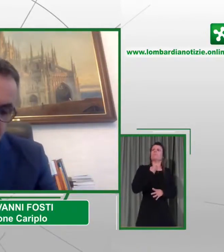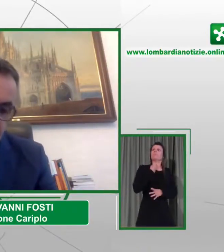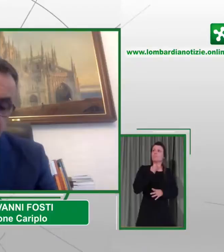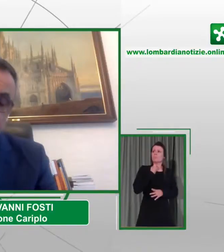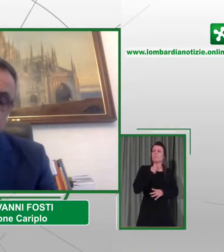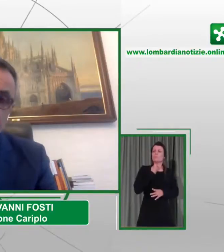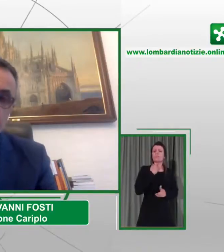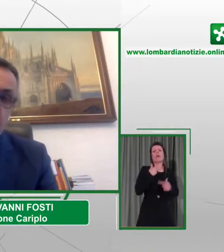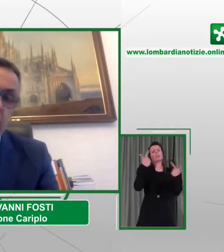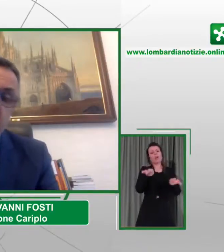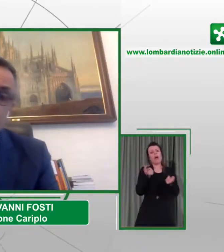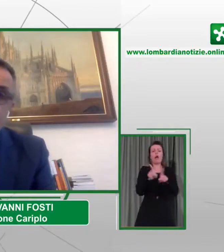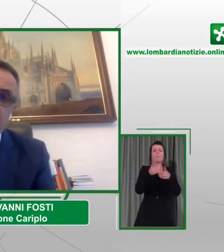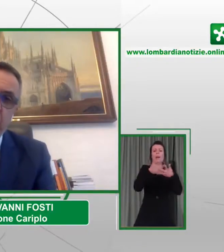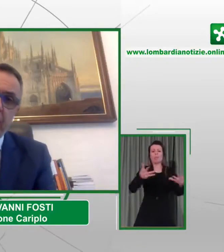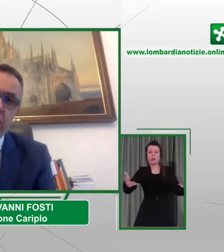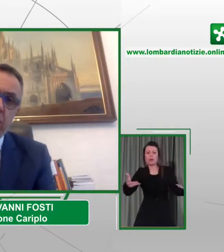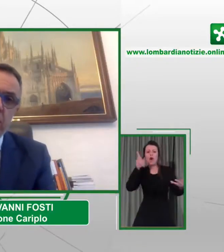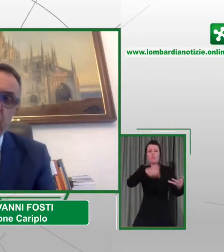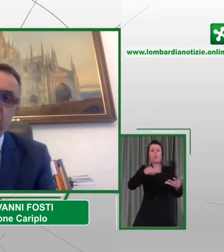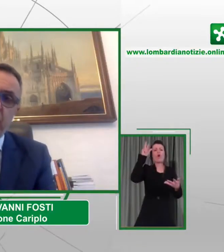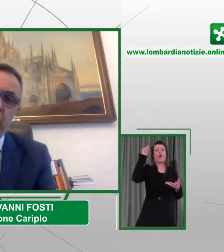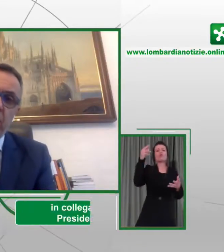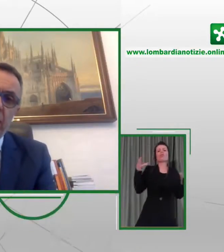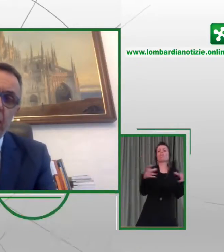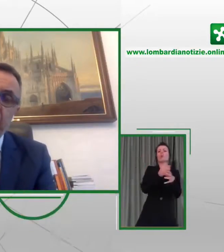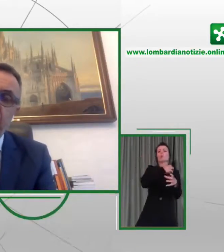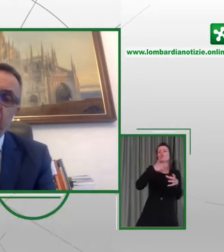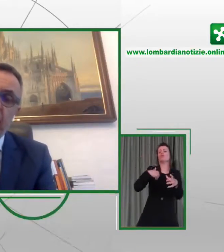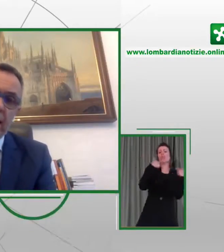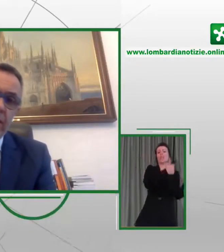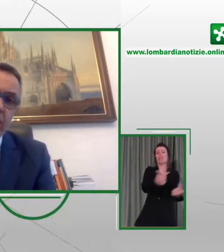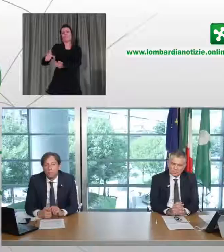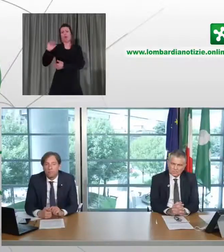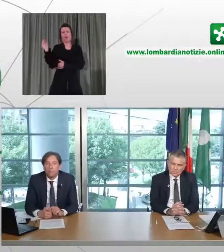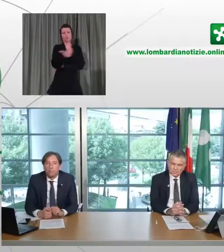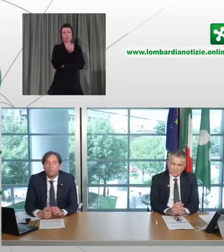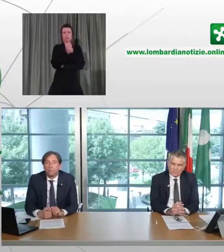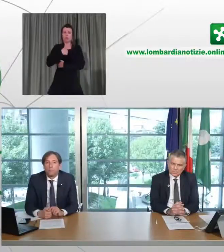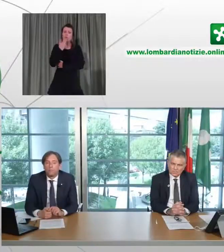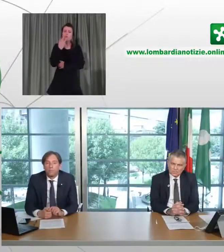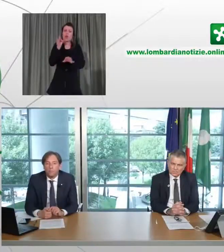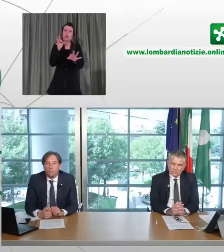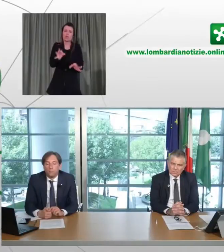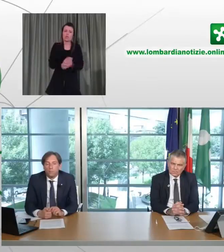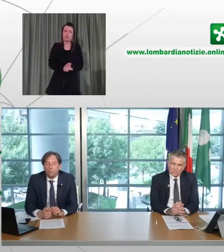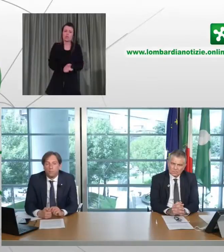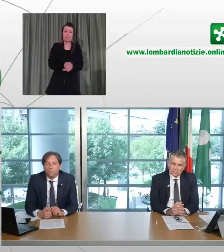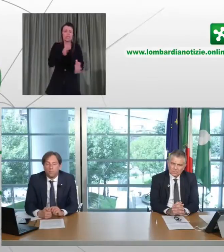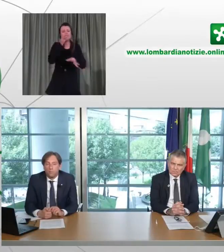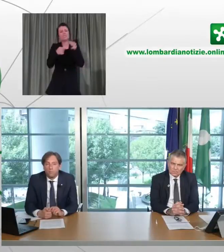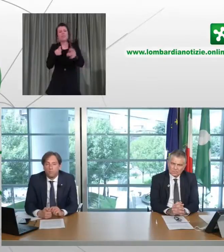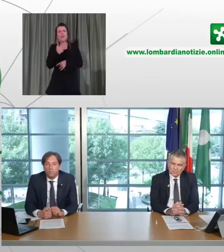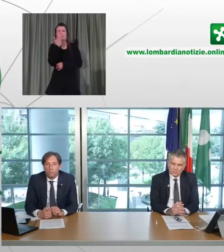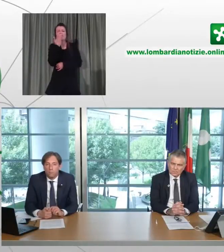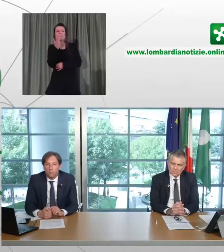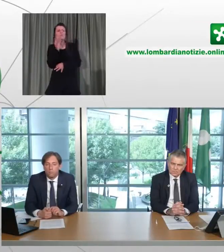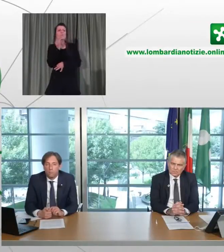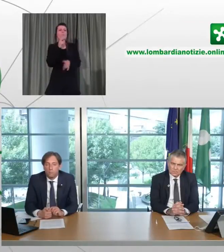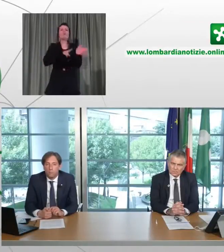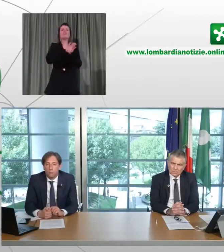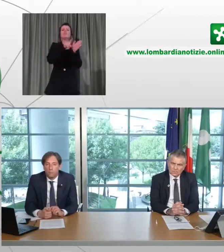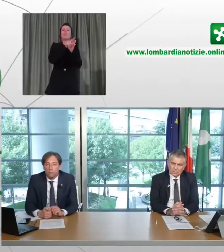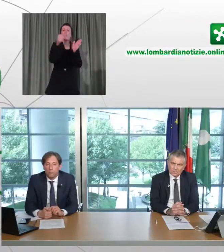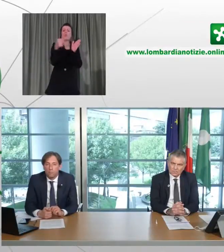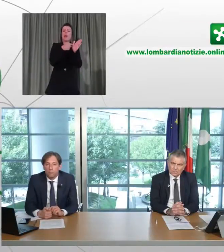comunità scientifica. E questa è la cosa che mi aspetto, cioè mi aspetto che arrivino dei risultati, che siano dei risultati che sono offerti da